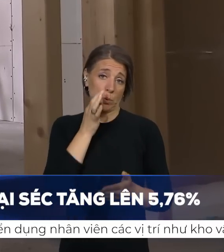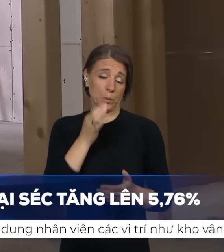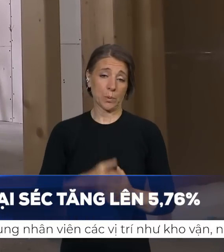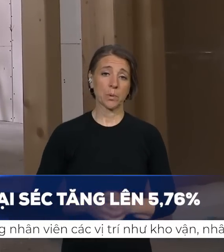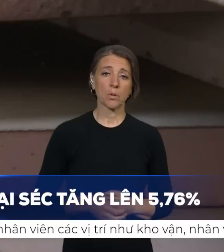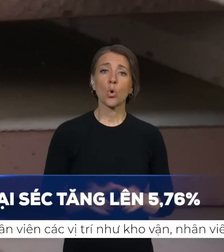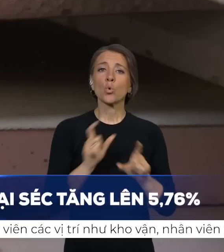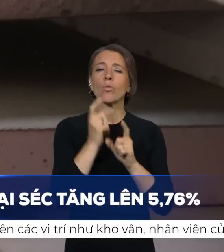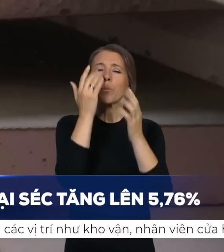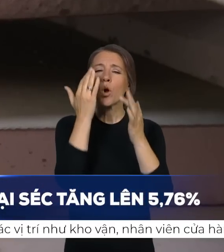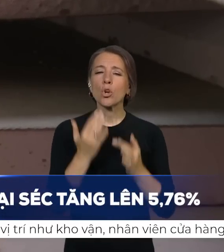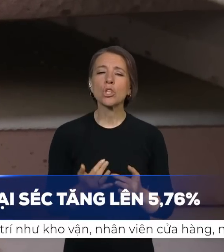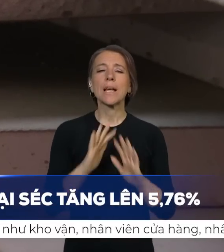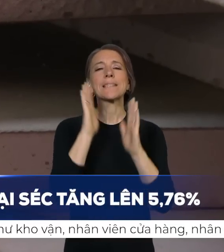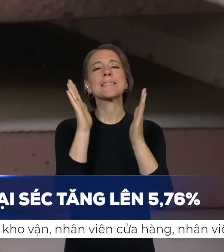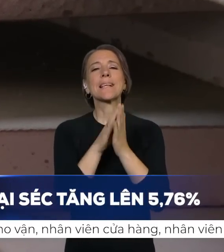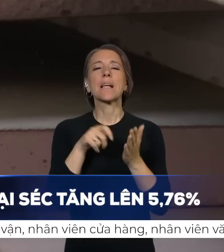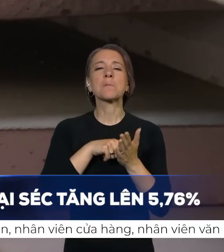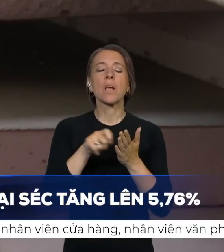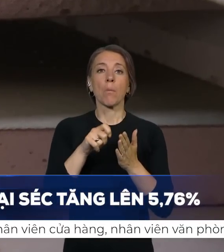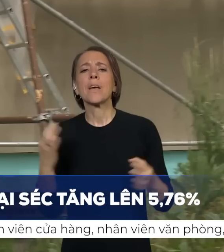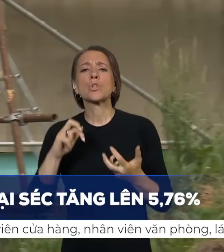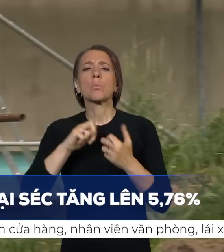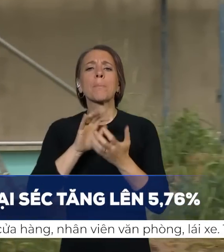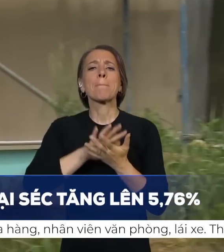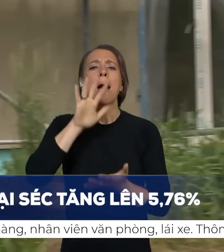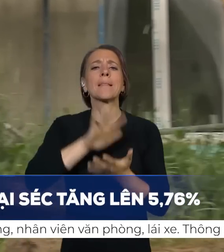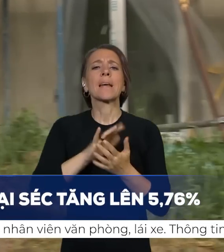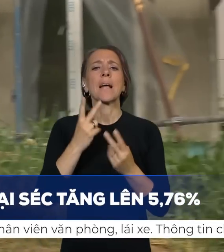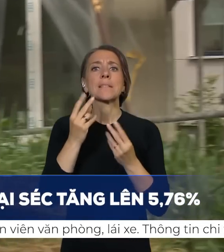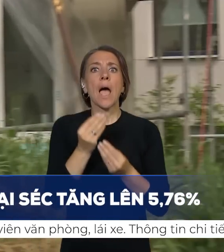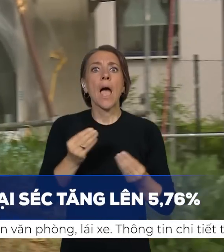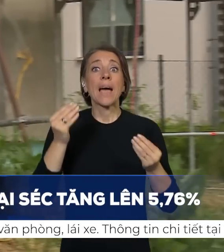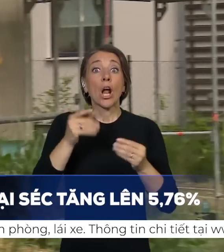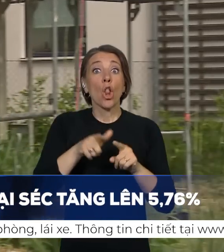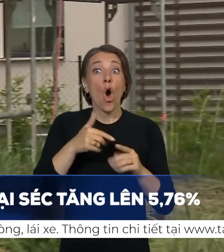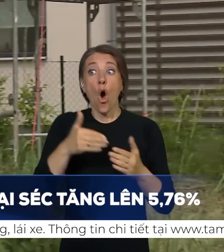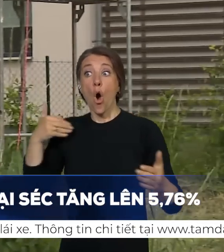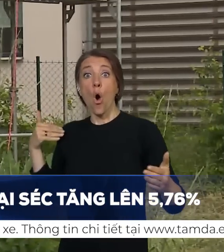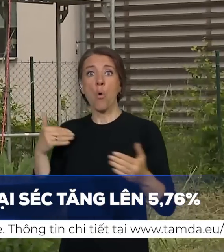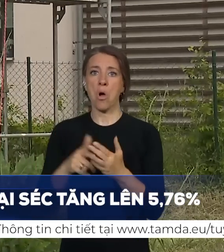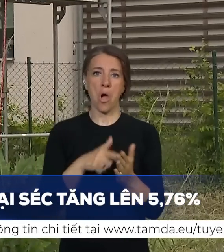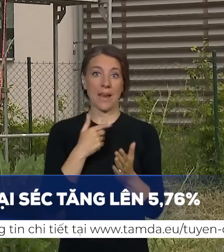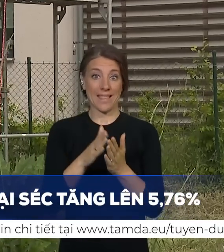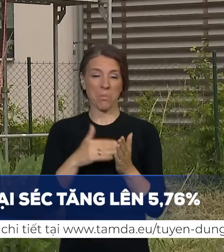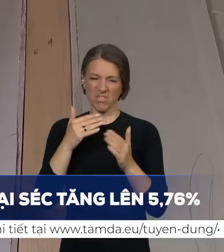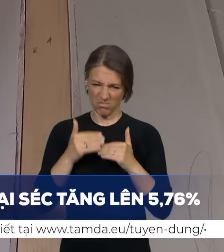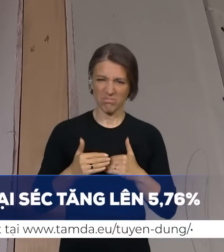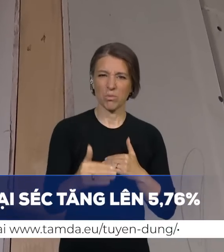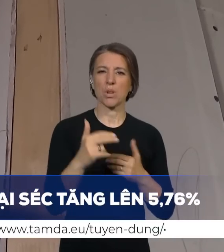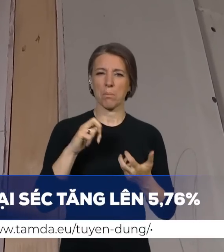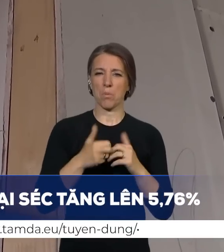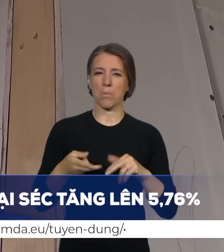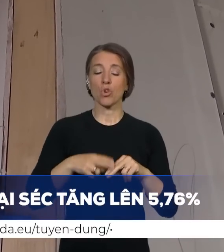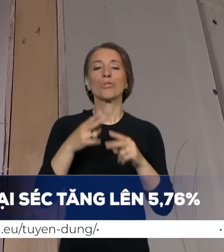1.500 kg theo đó so với lãi suất hay phần trăm như năm trước thì lãi suất 6 phần trăm em làm cho khoản thanh toán thế chấp trung bình hàng tháng